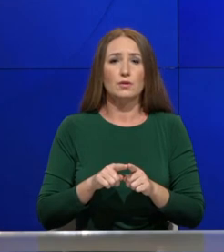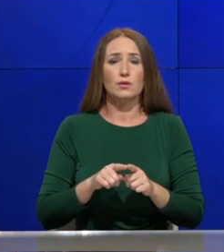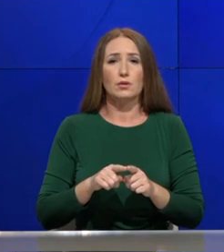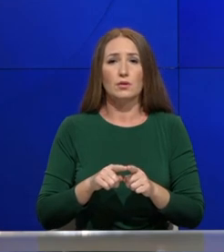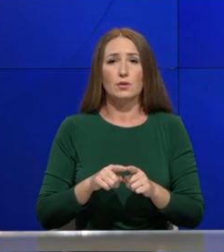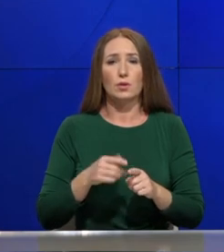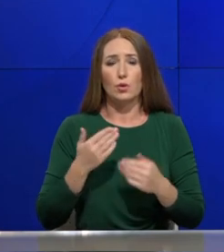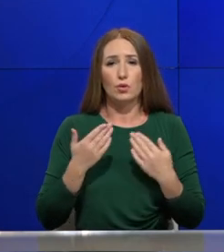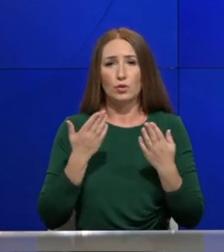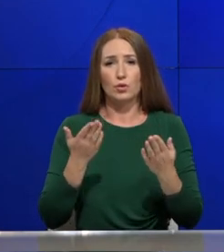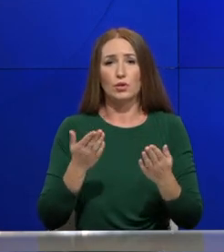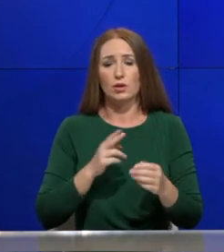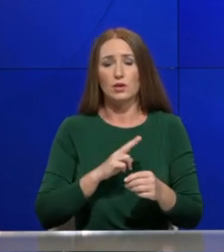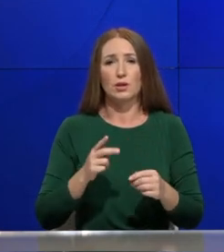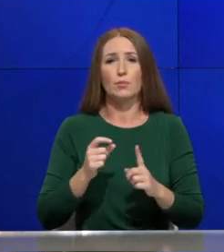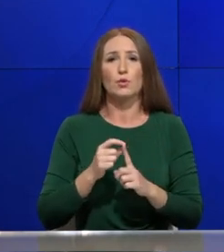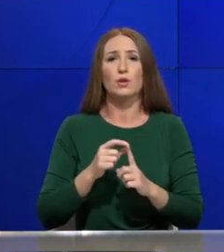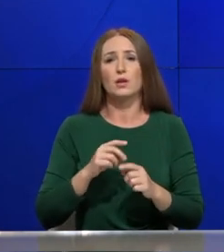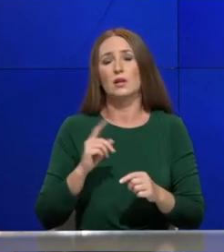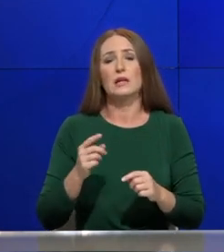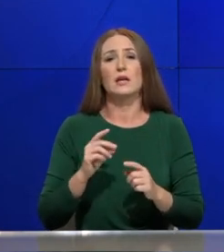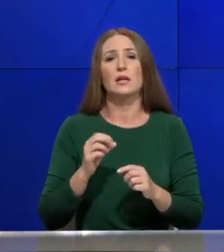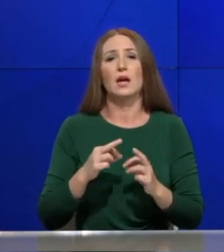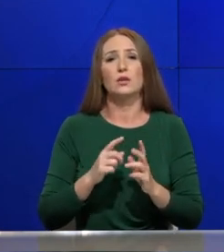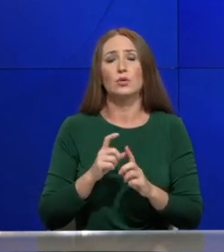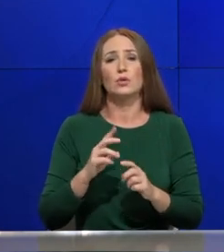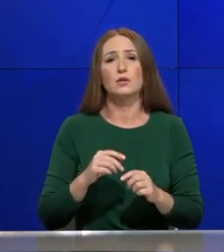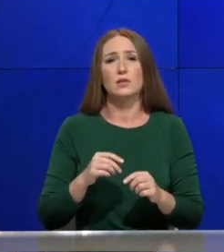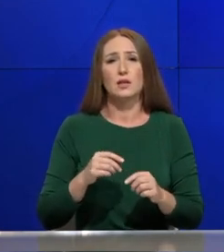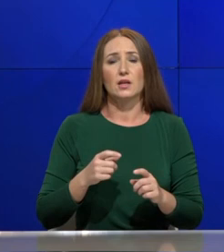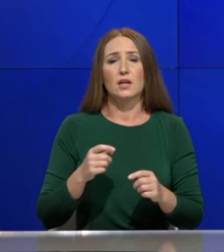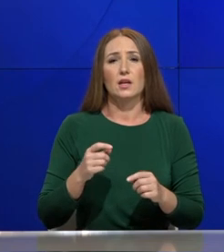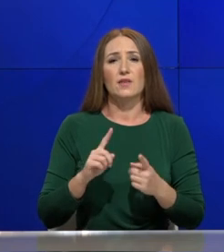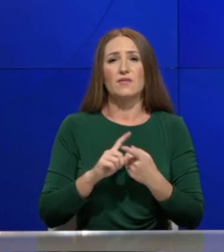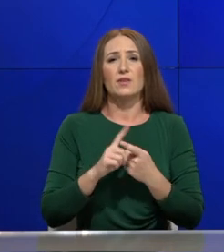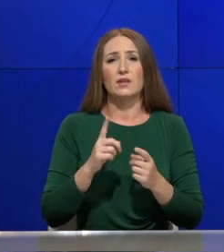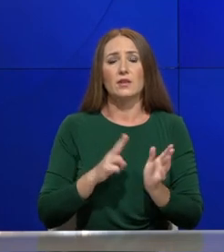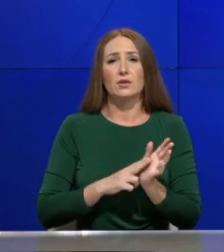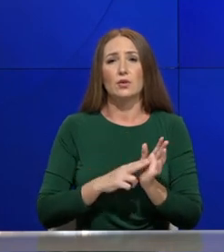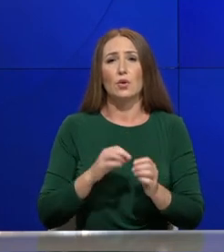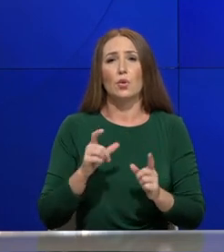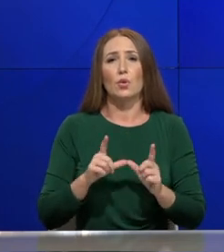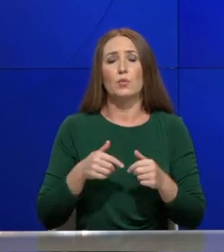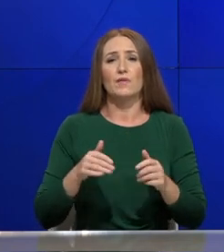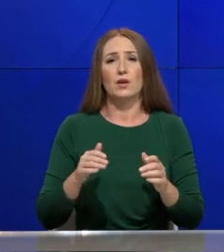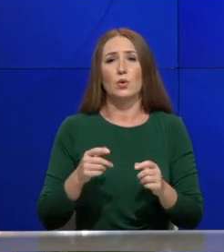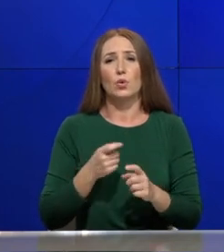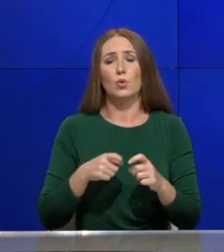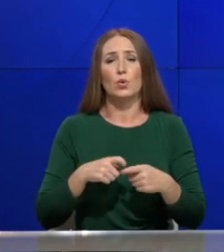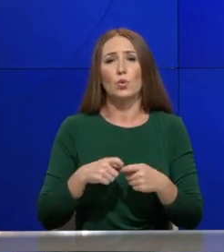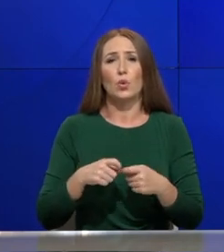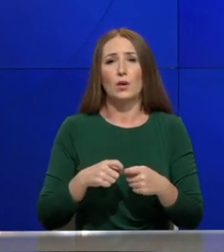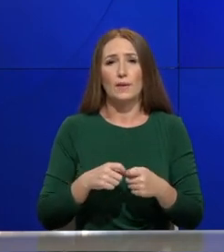niz edukativnih programa i radionica, prije svega u oblasti financijskog upravljanja i kontrole te javnih nabavki. Poznajem kako